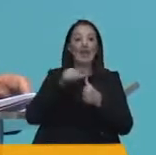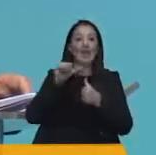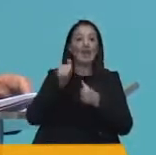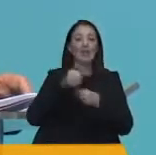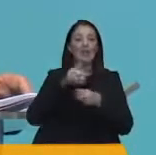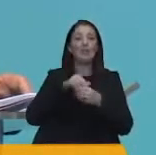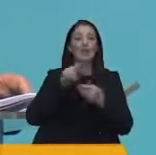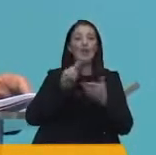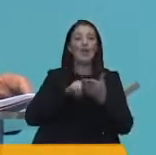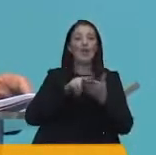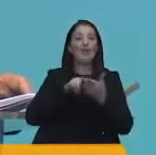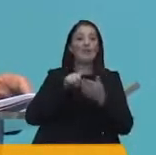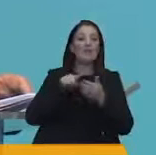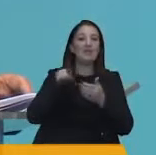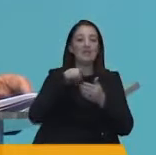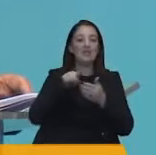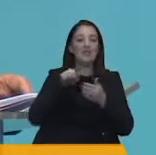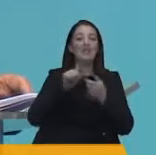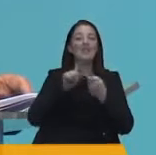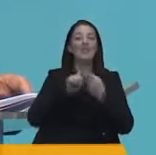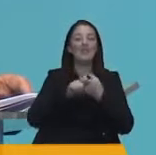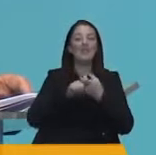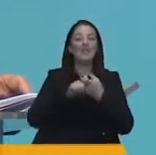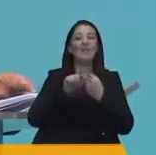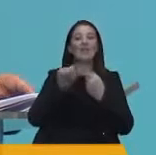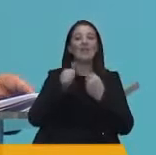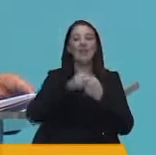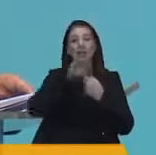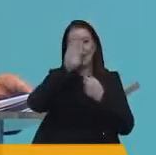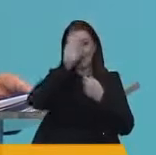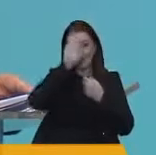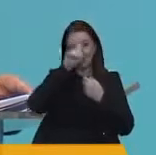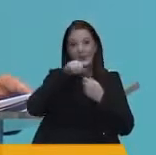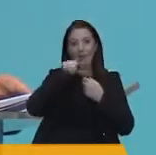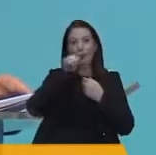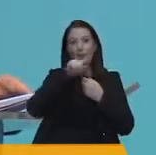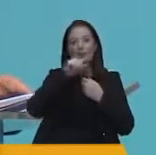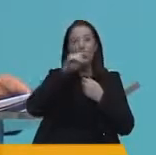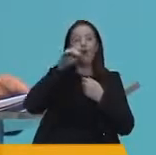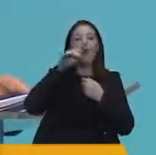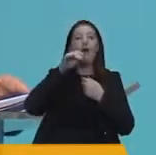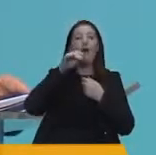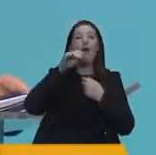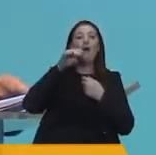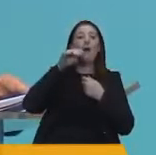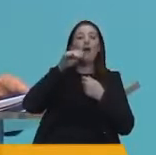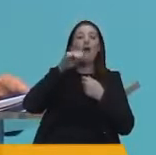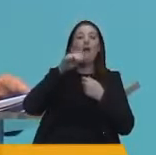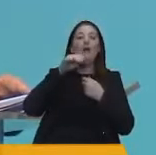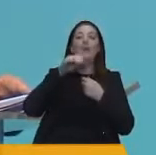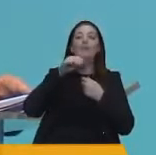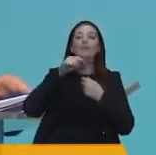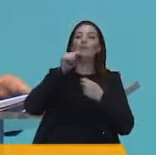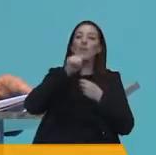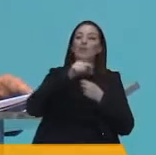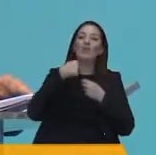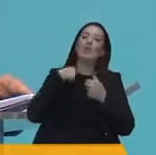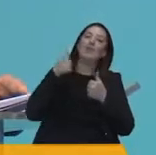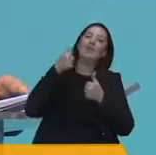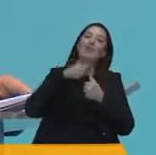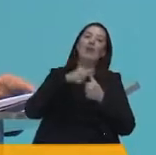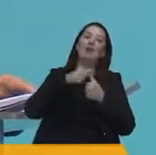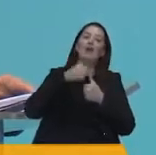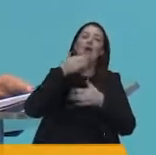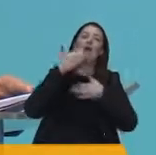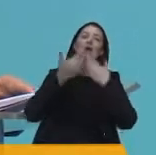sizlere ve aziz İstanbullulara, Beykozlu hemşehrilerime buradan anlatmak